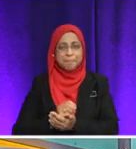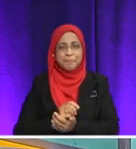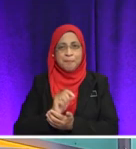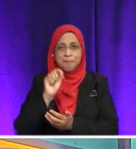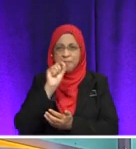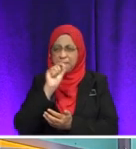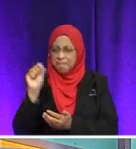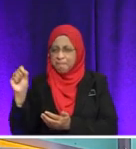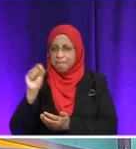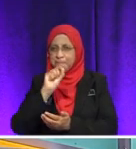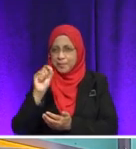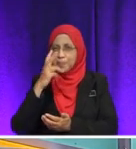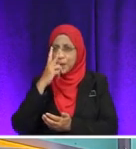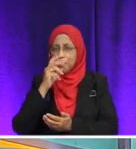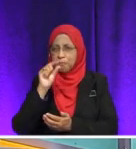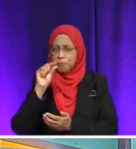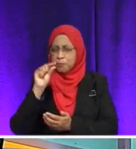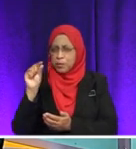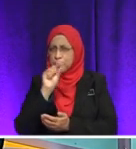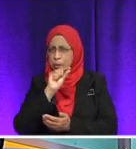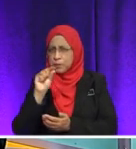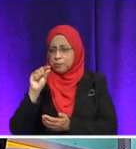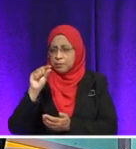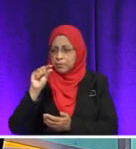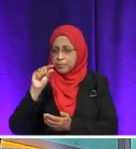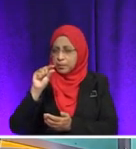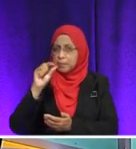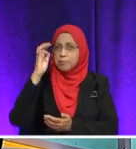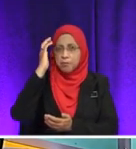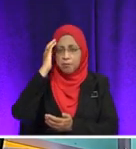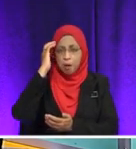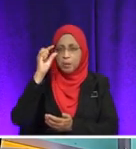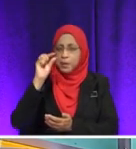memainkan peranan jadi murid beritahu tebal dan sudut